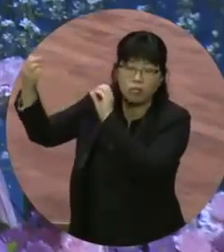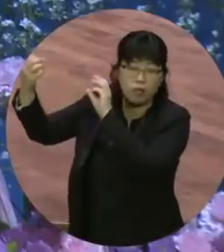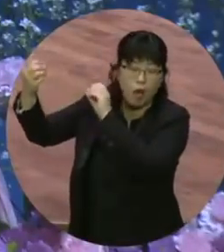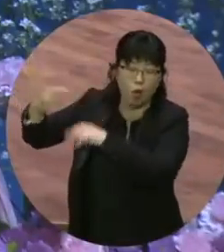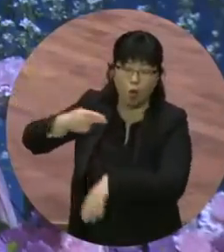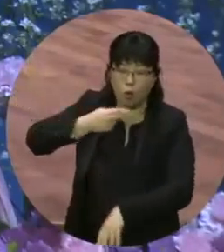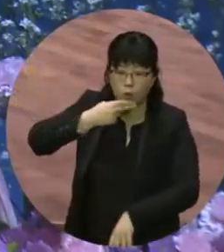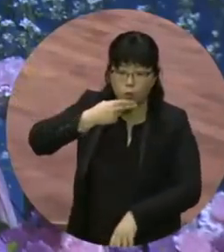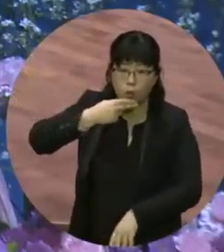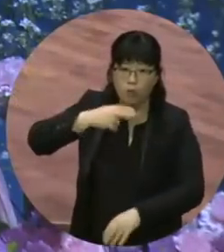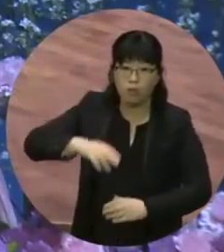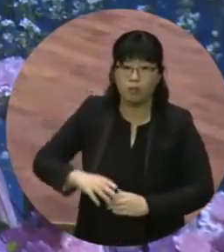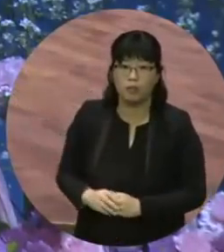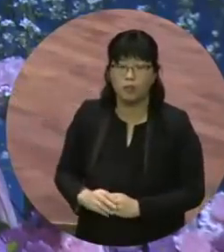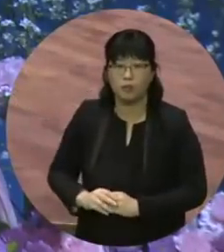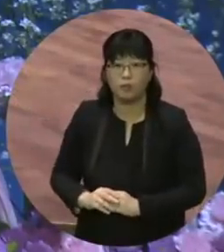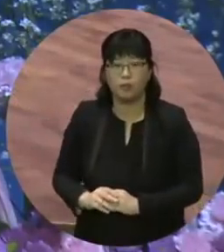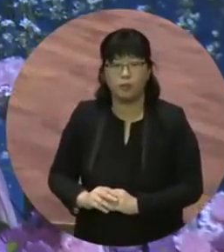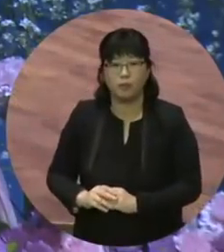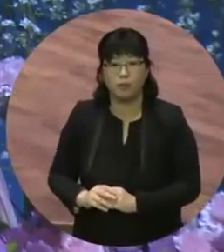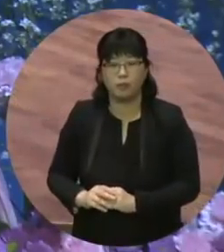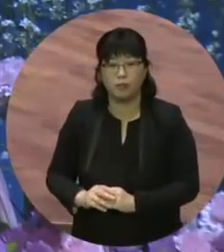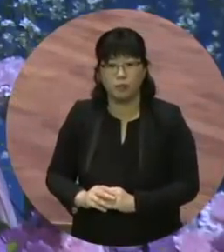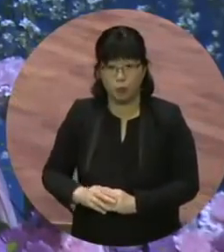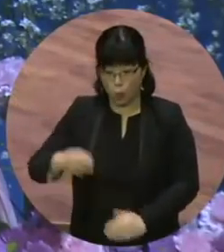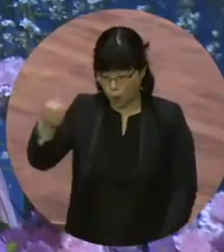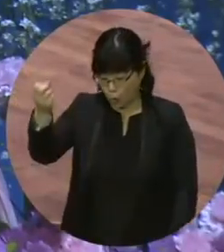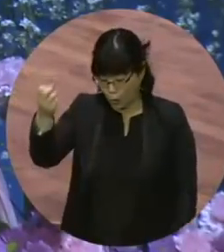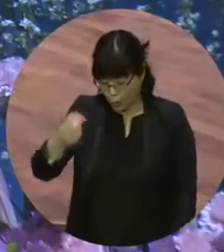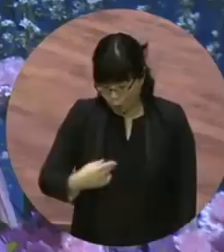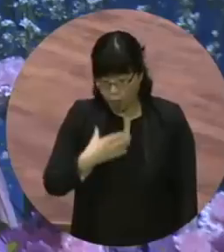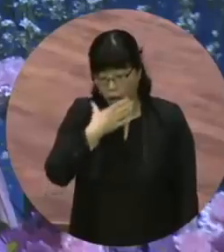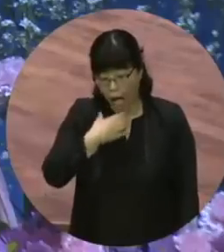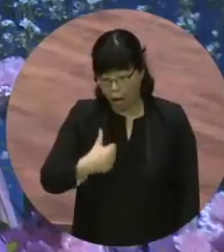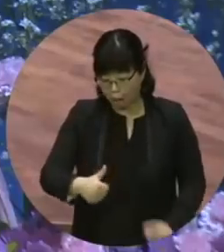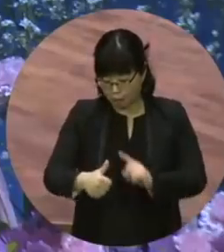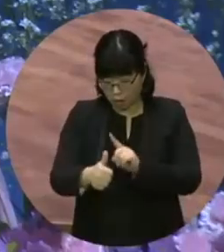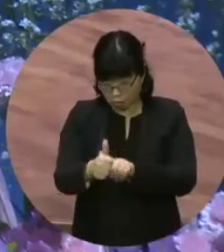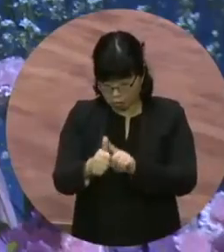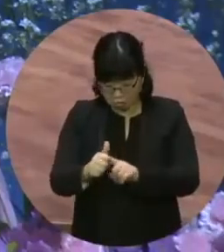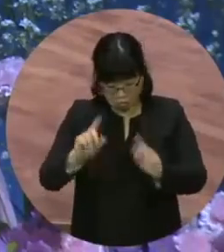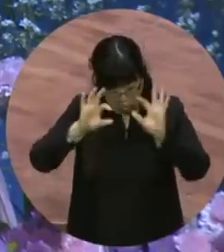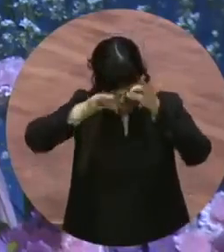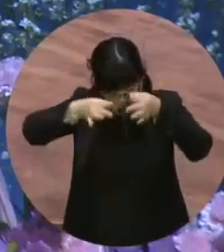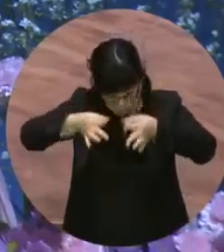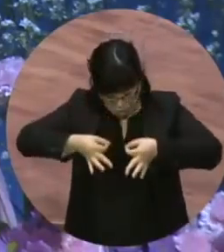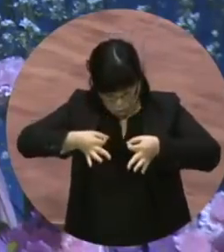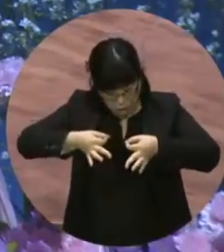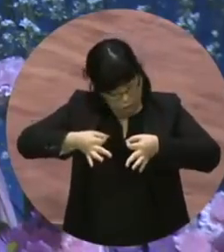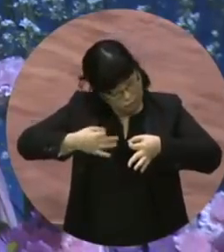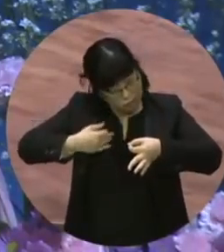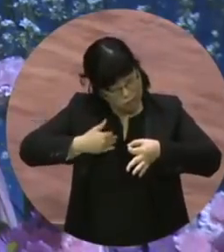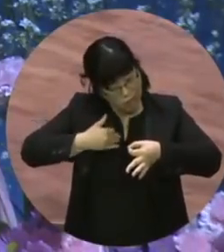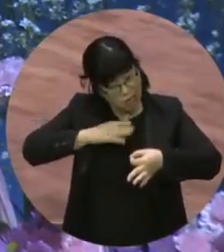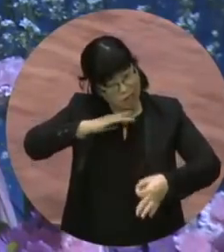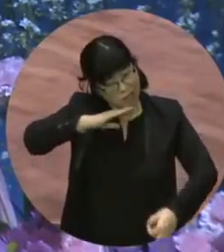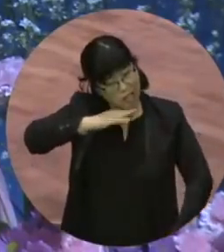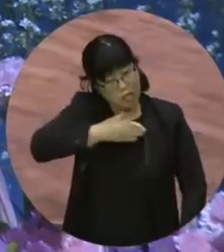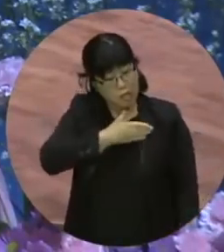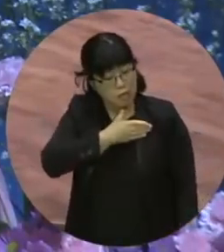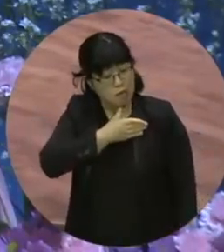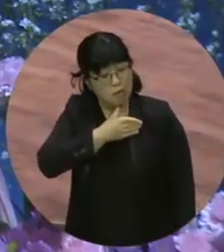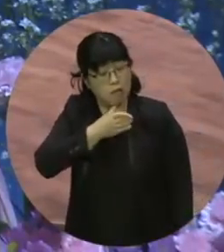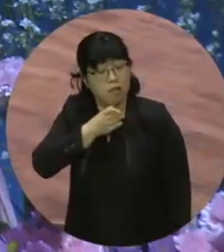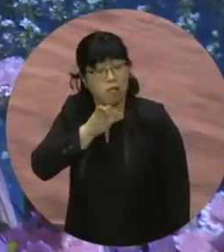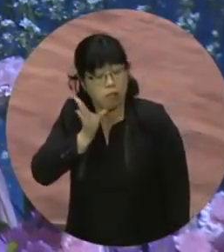그리고 자기 신체적 상황을 보니까 자기가 자기를 더 잘 알잖아요. 더 이상